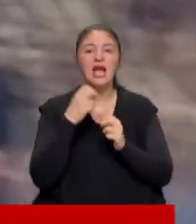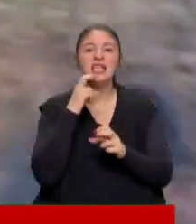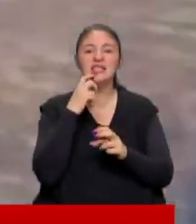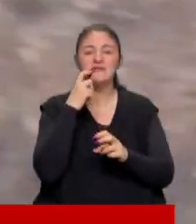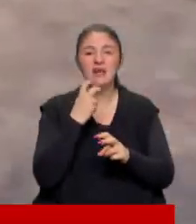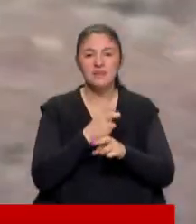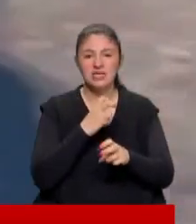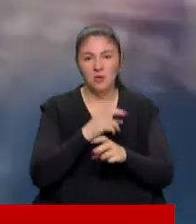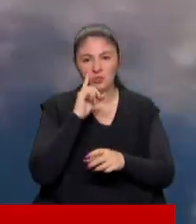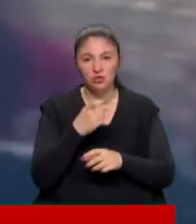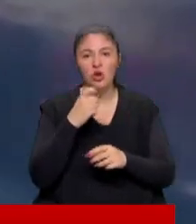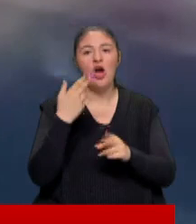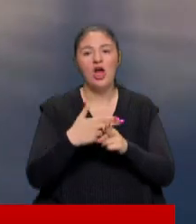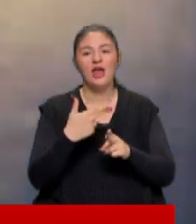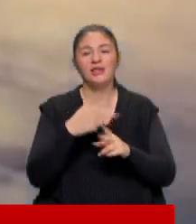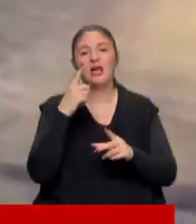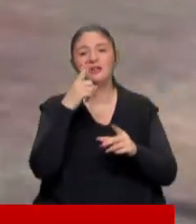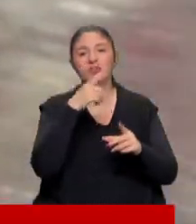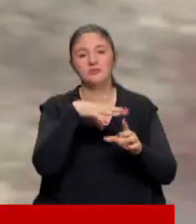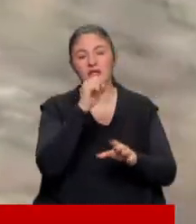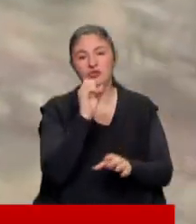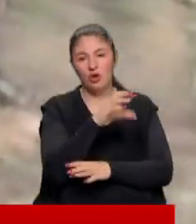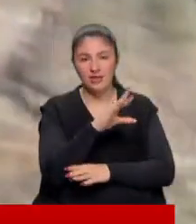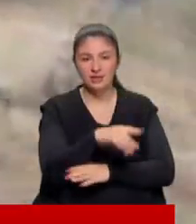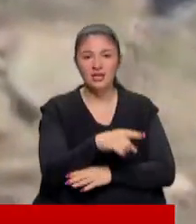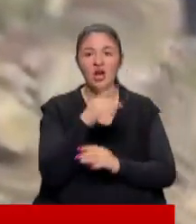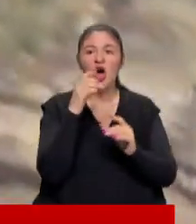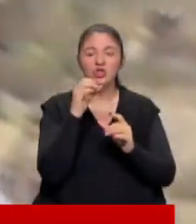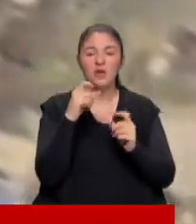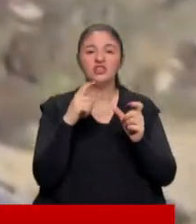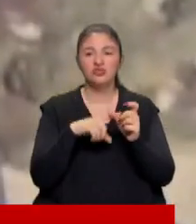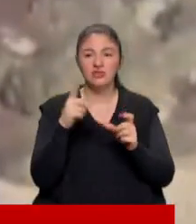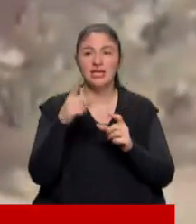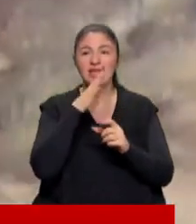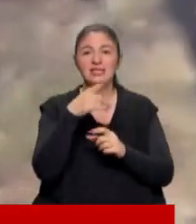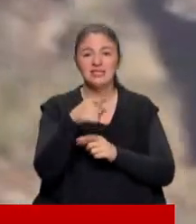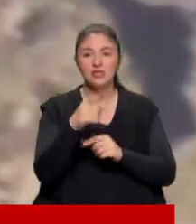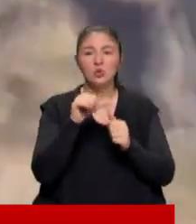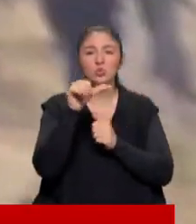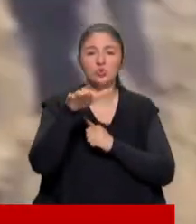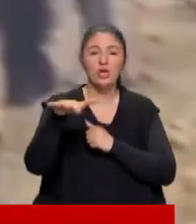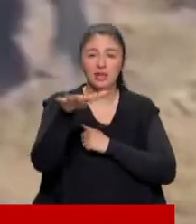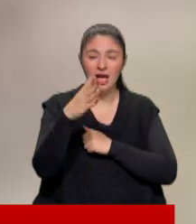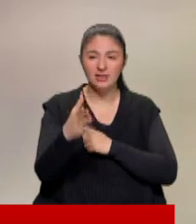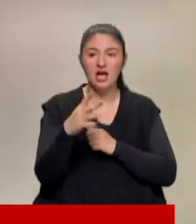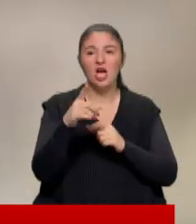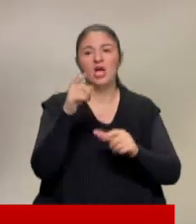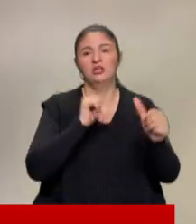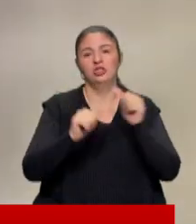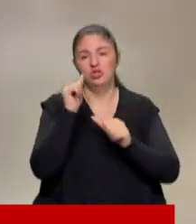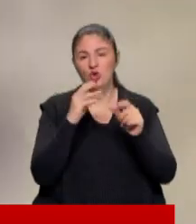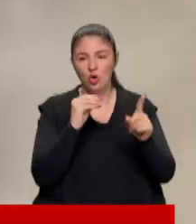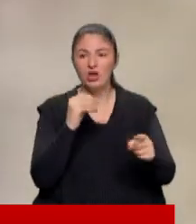kemikler bulundu. Örnekler adli tıbba gönderildi. Osman çiftçi Denizli'nin Honaz ilçesi kırsalında Mehmet Hakkan'la içki